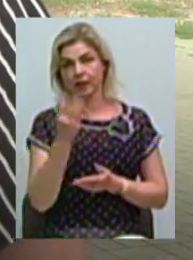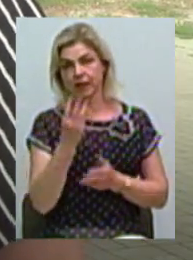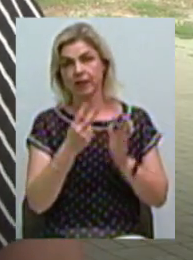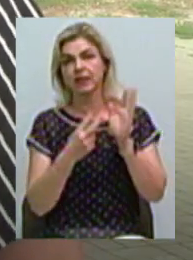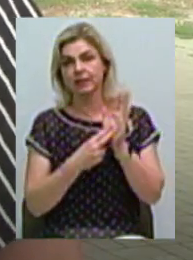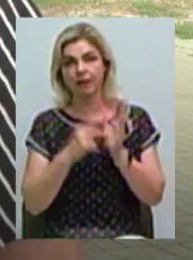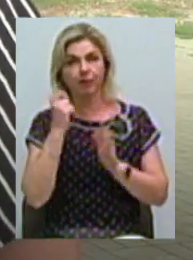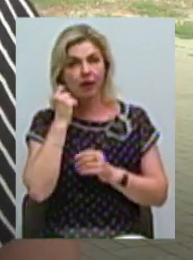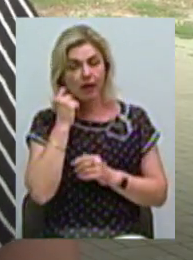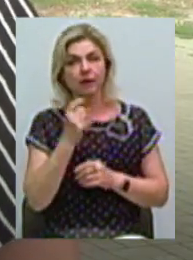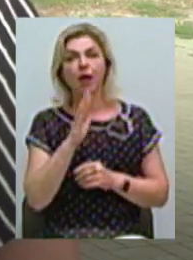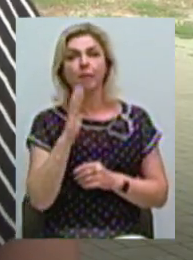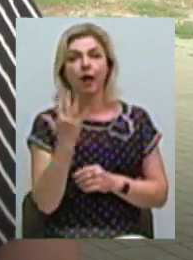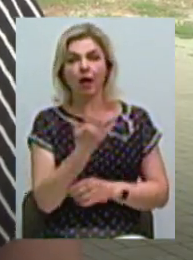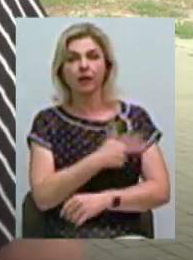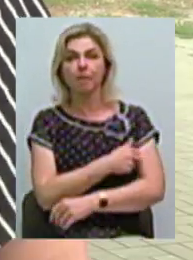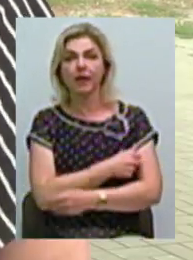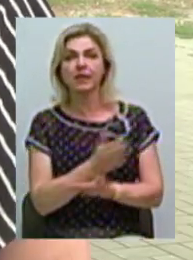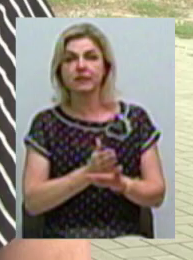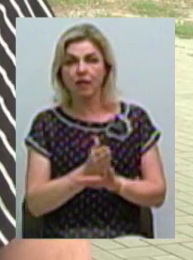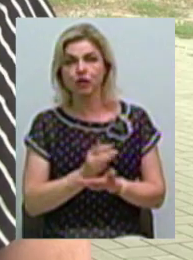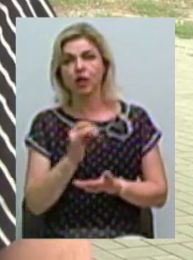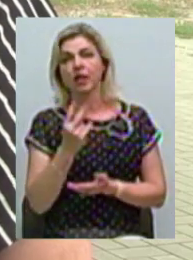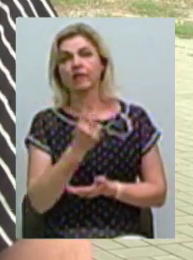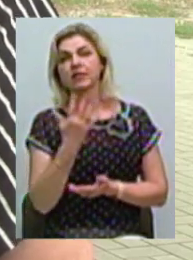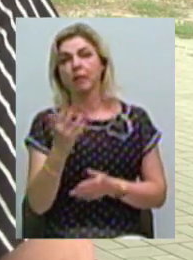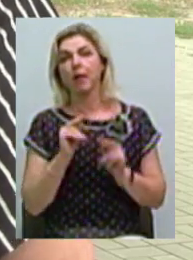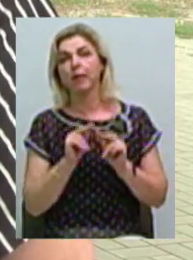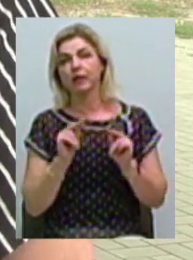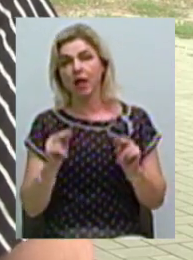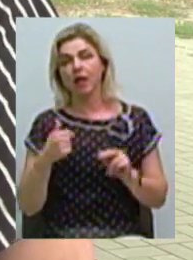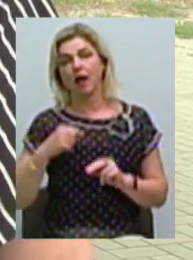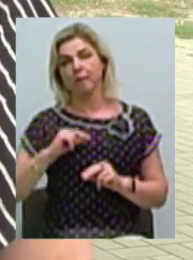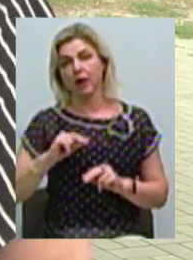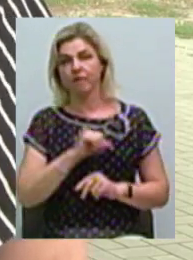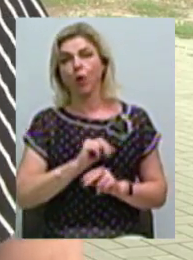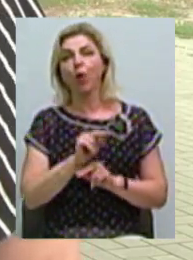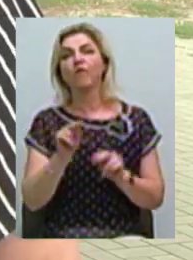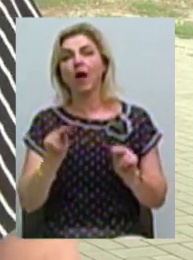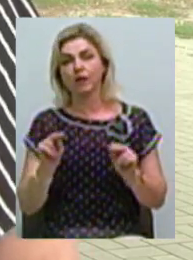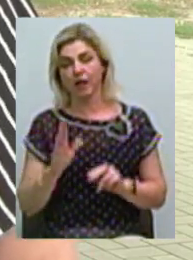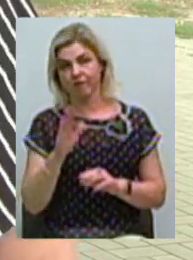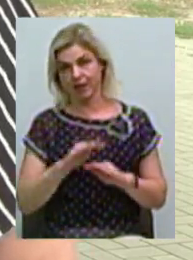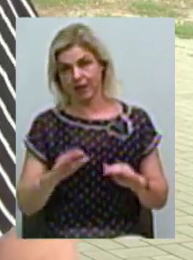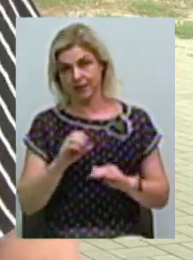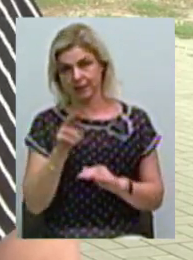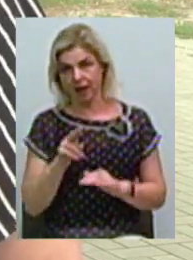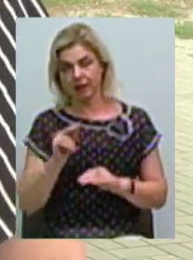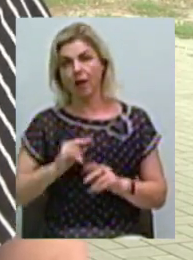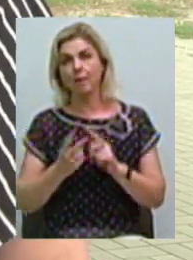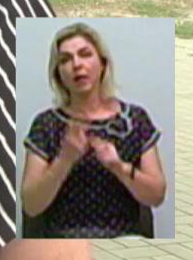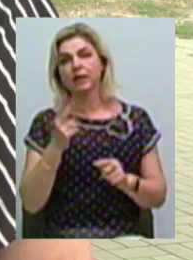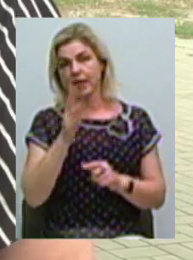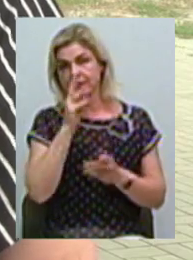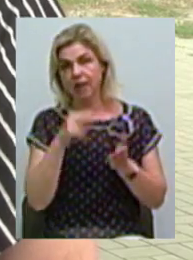у мене 30 років, 5 з них медичного стажу і 25 педагогічного. Я працювала вихователькою у дитячому садку. Працювала на півтори ставки